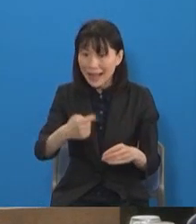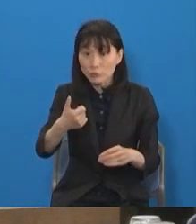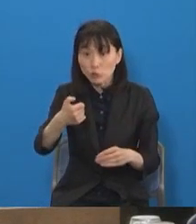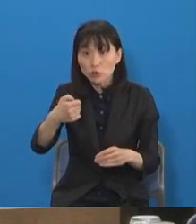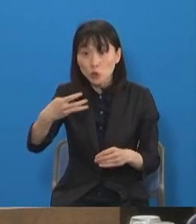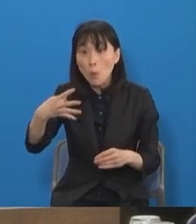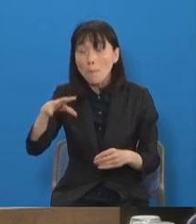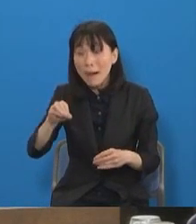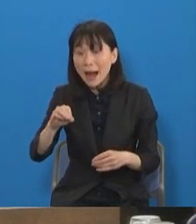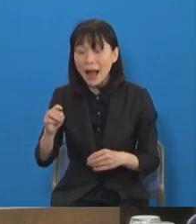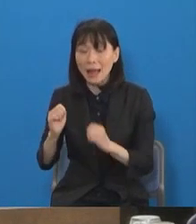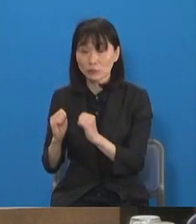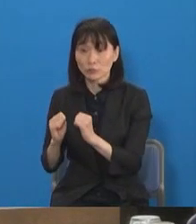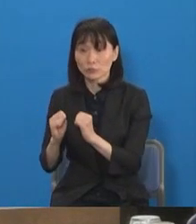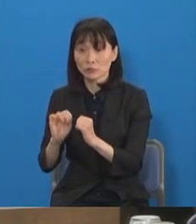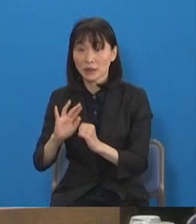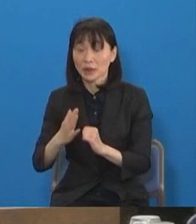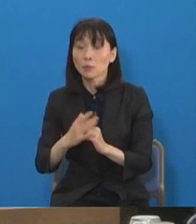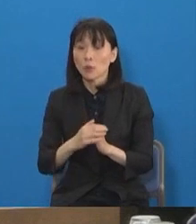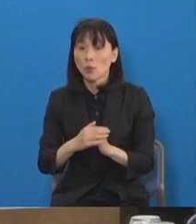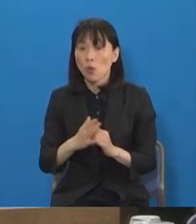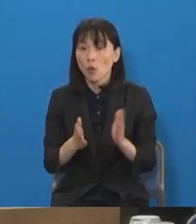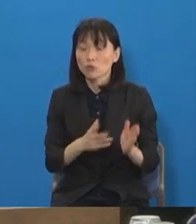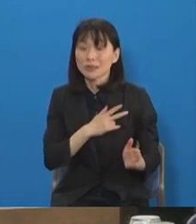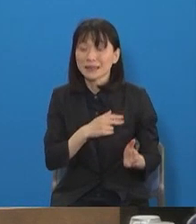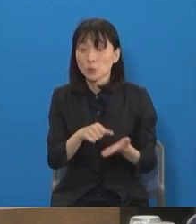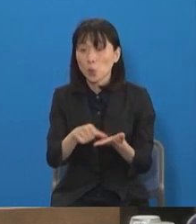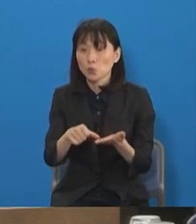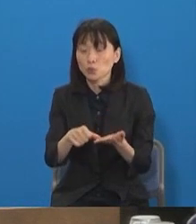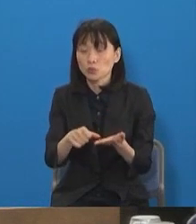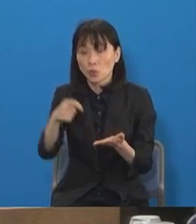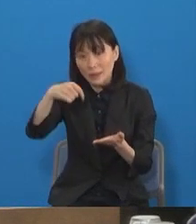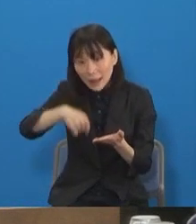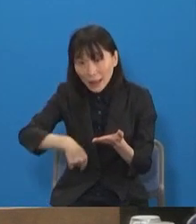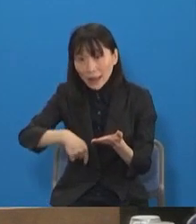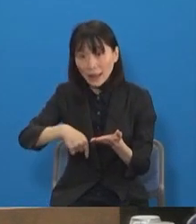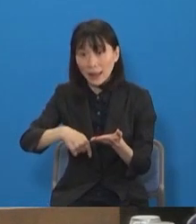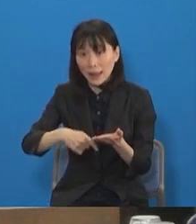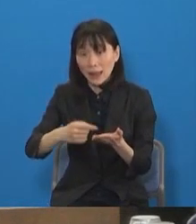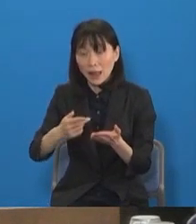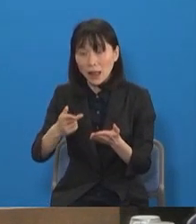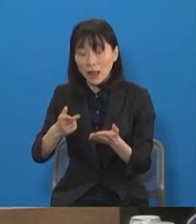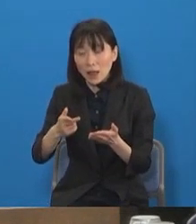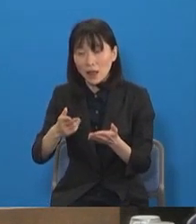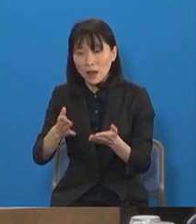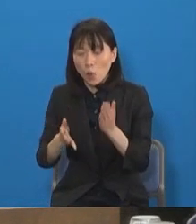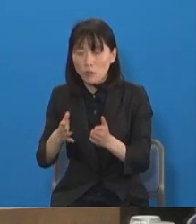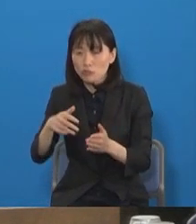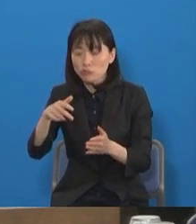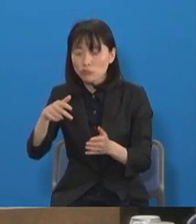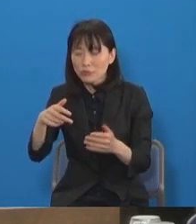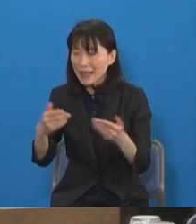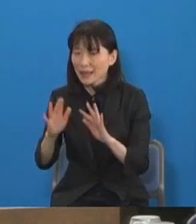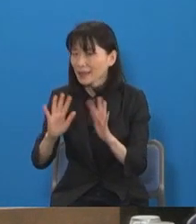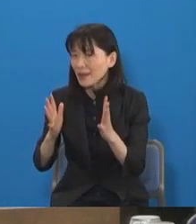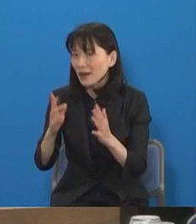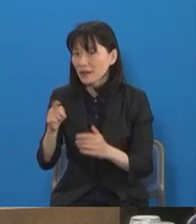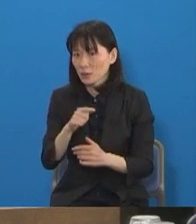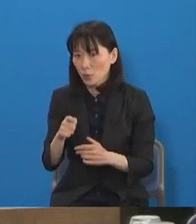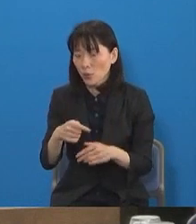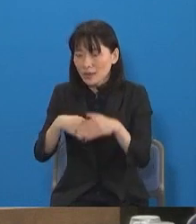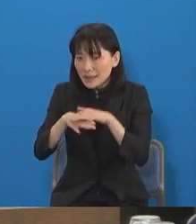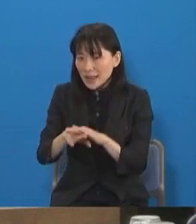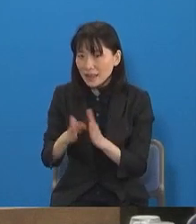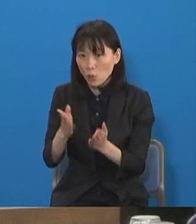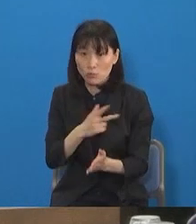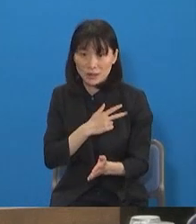154万人。しかし、保育士登録をしている方のうち、保育施設などで働いていない潜在保育士